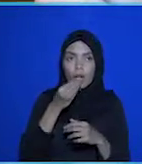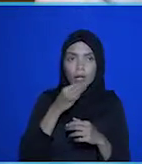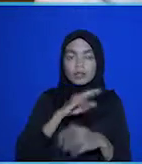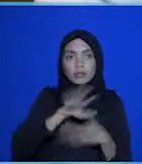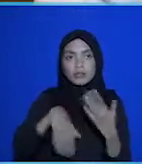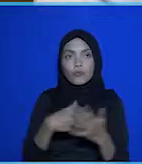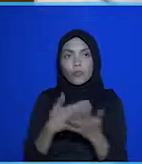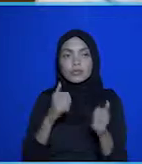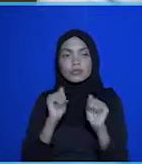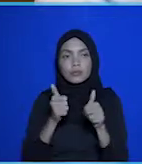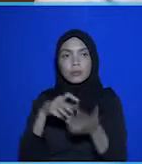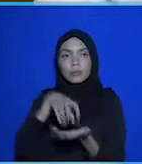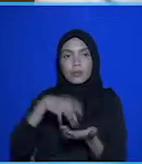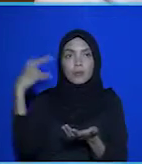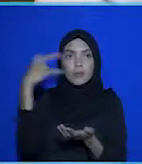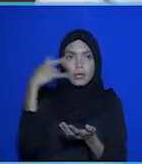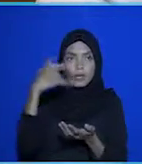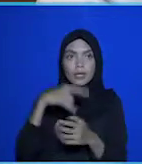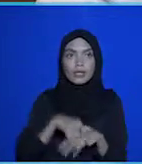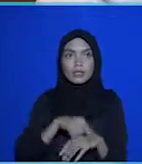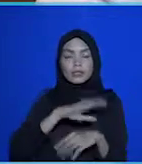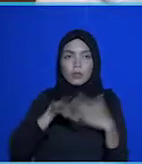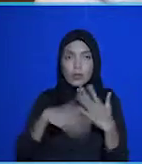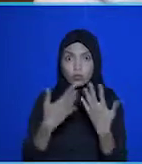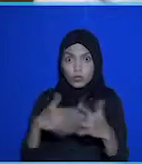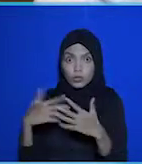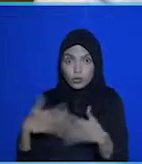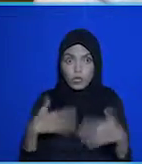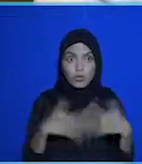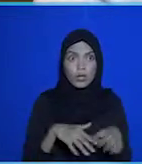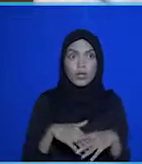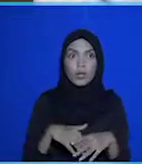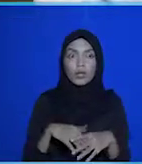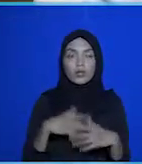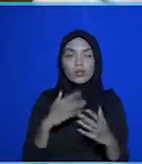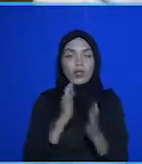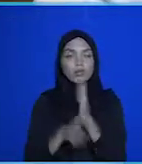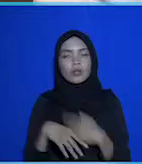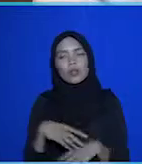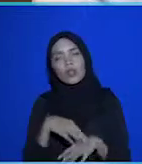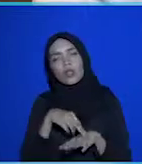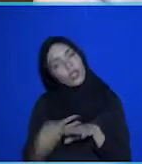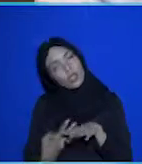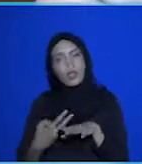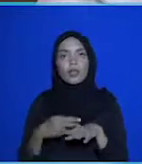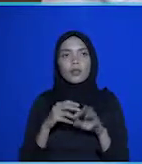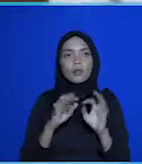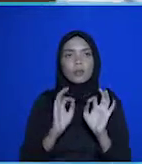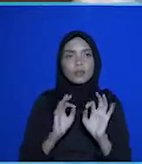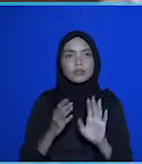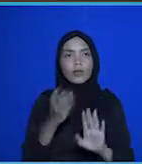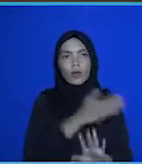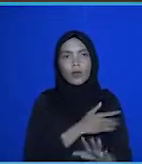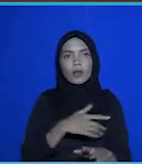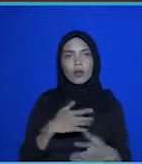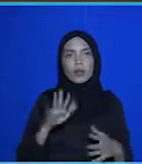bandara itu sampai persis setelah semuanya selesai baru lunglai lah, agak lunglai. Simantewa waktu masih udah tidak kuat, tapi